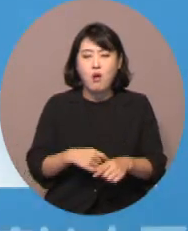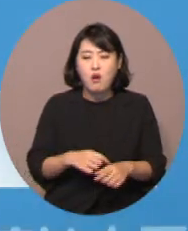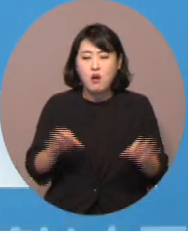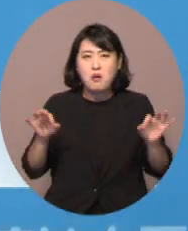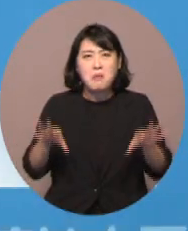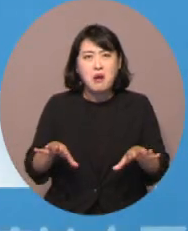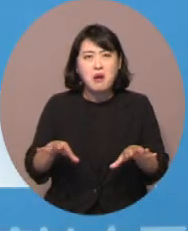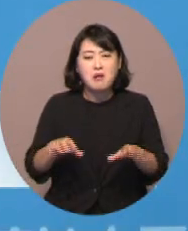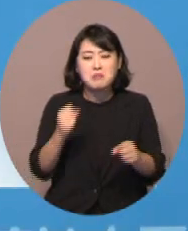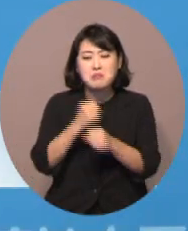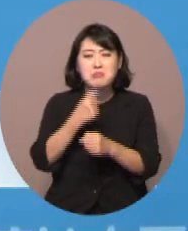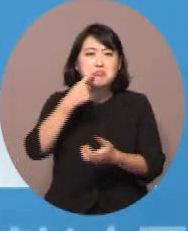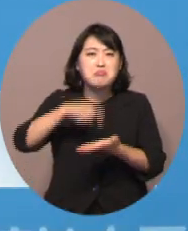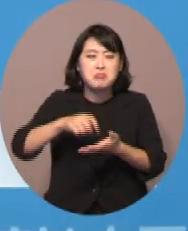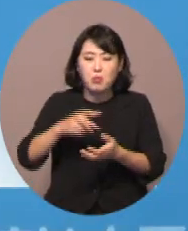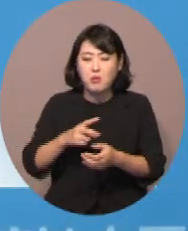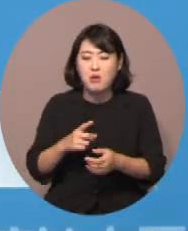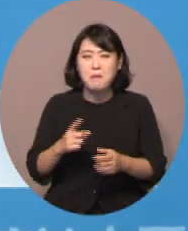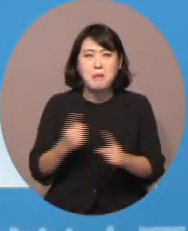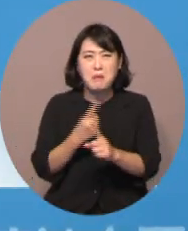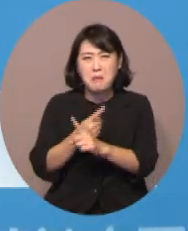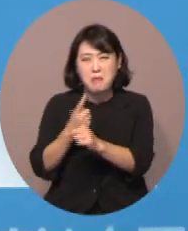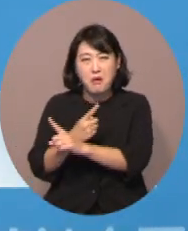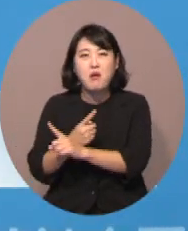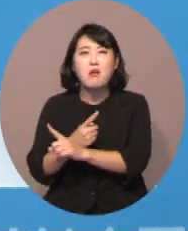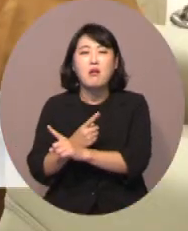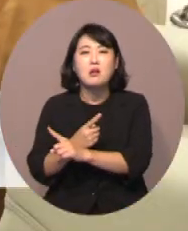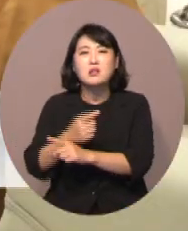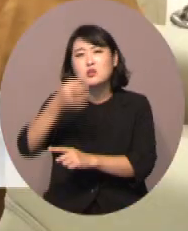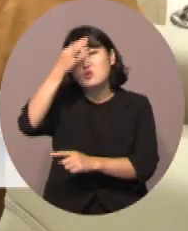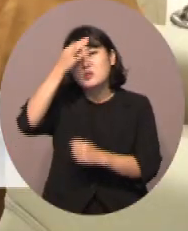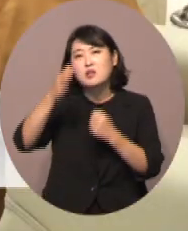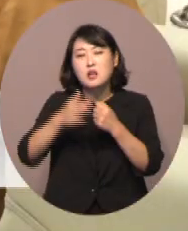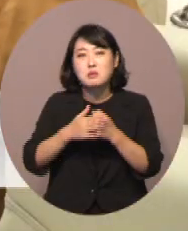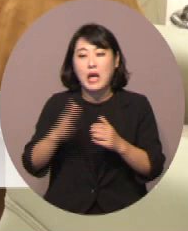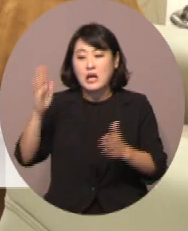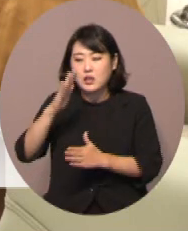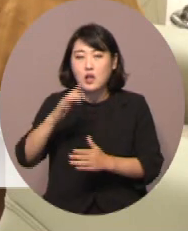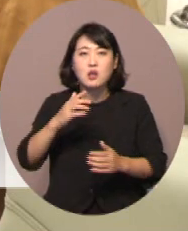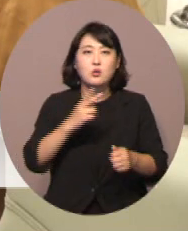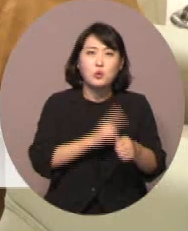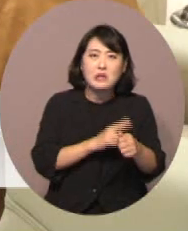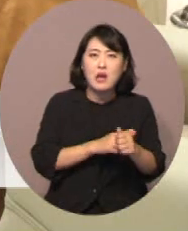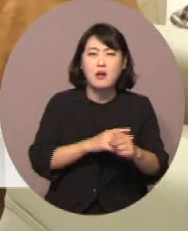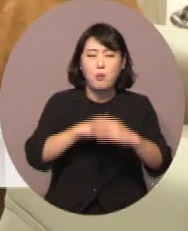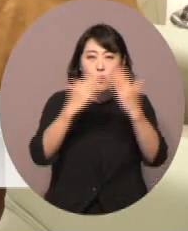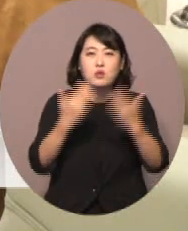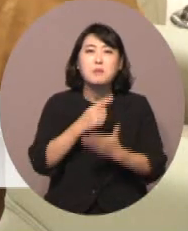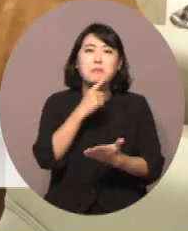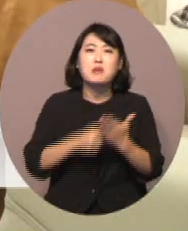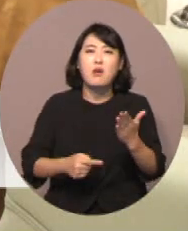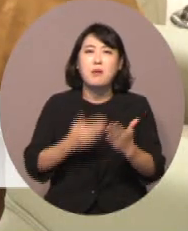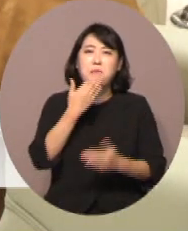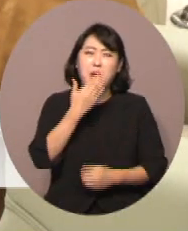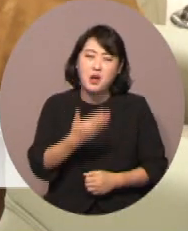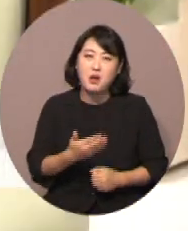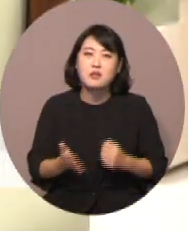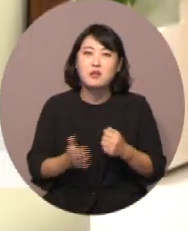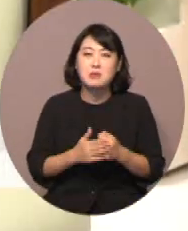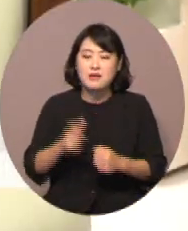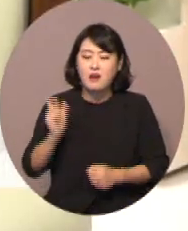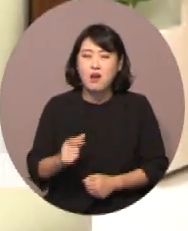빠르게 변화하는 디지털 기술로 인해 학생과 교직원 모두 디페이 성범죄의 피해 대상이 되고 있다며